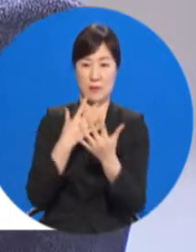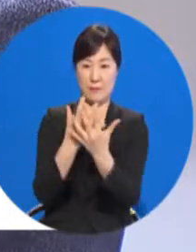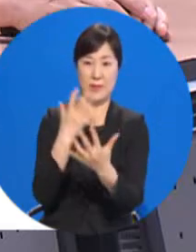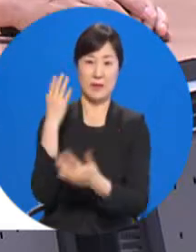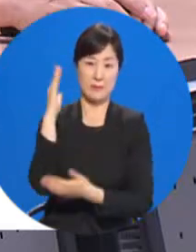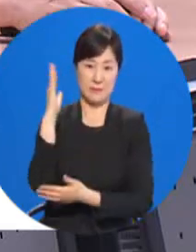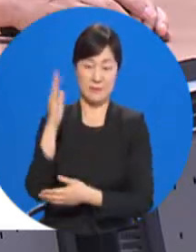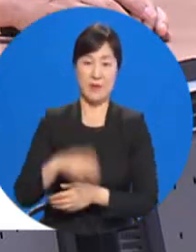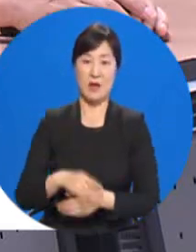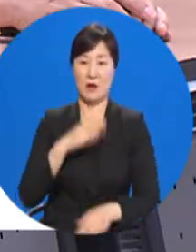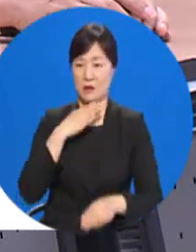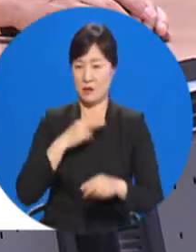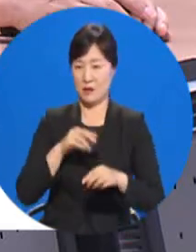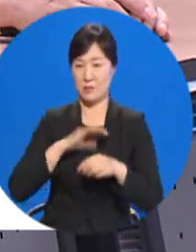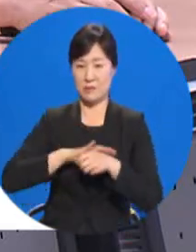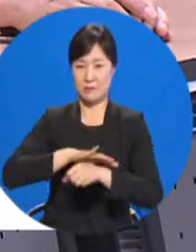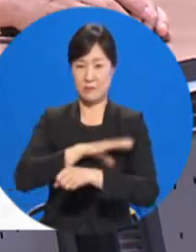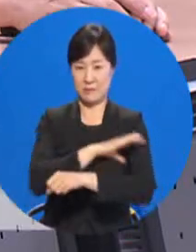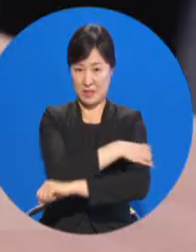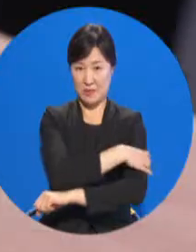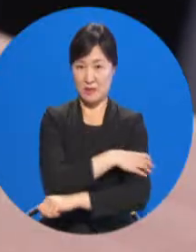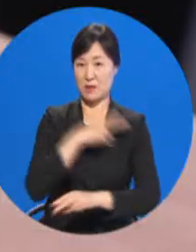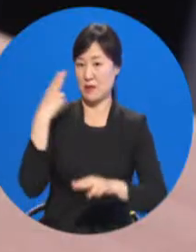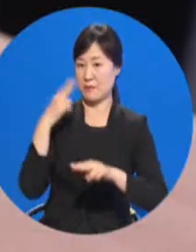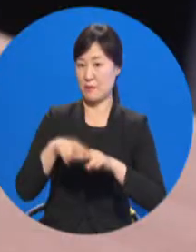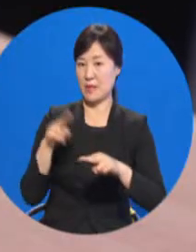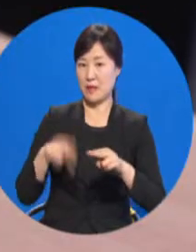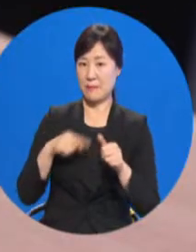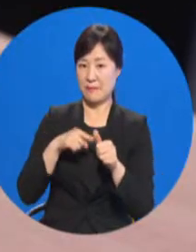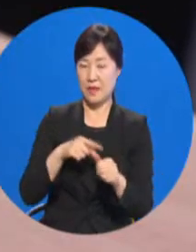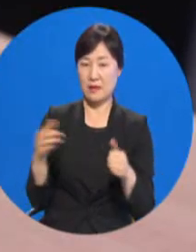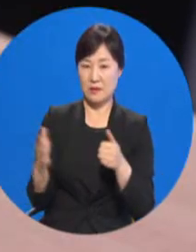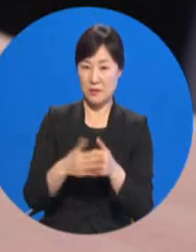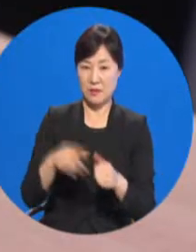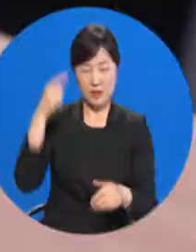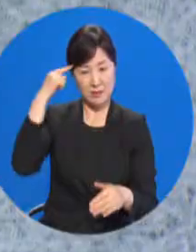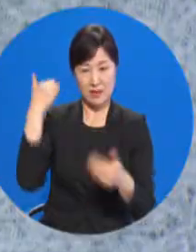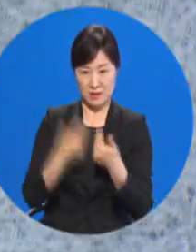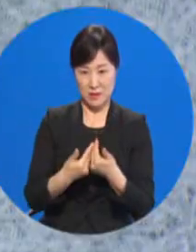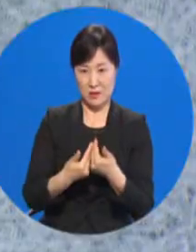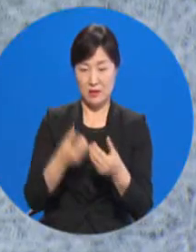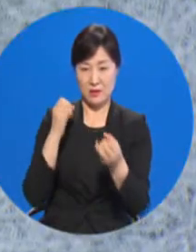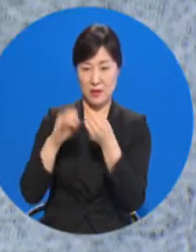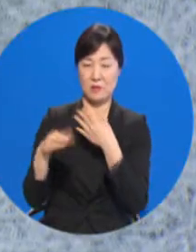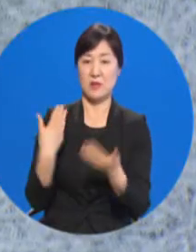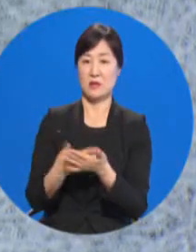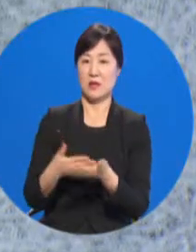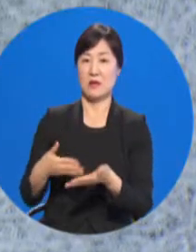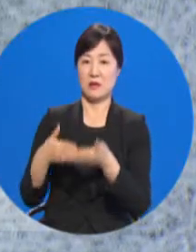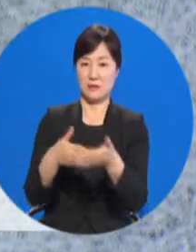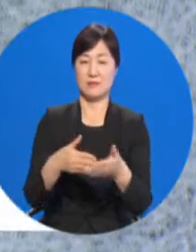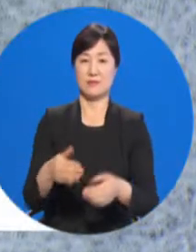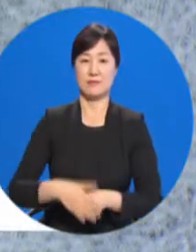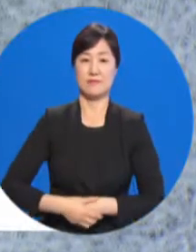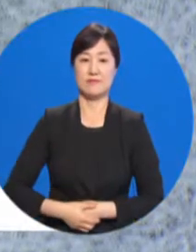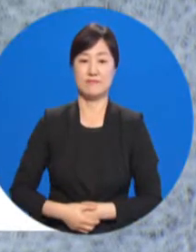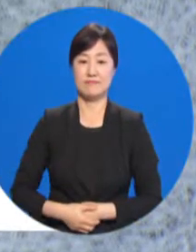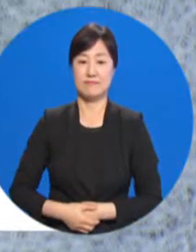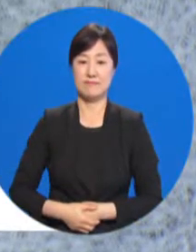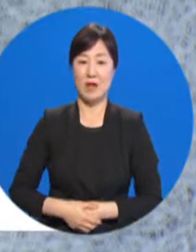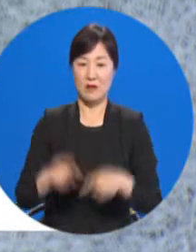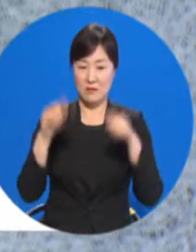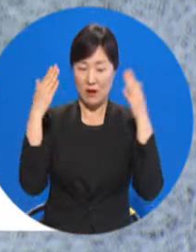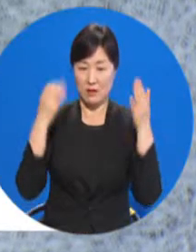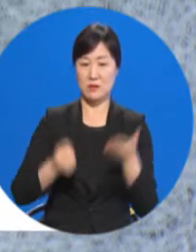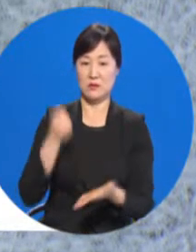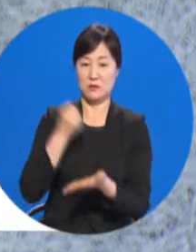사임 서술이었다며 즉각 반발했고 이사장의 답변을 촉구했습니다. 대학의 정상화를 위해 서영원 총장